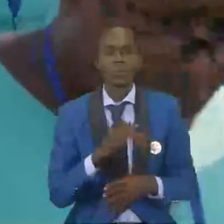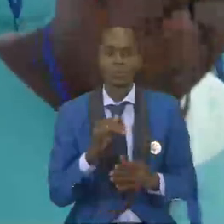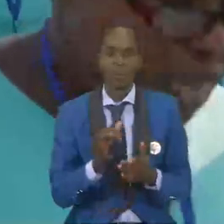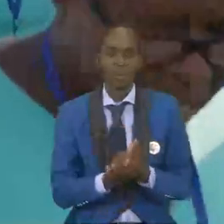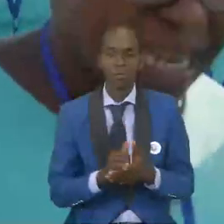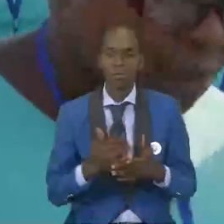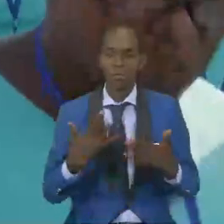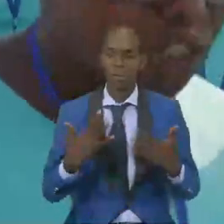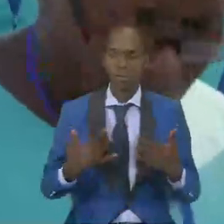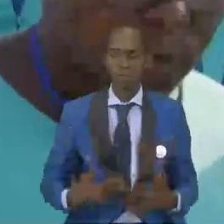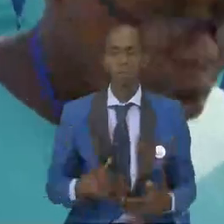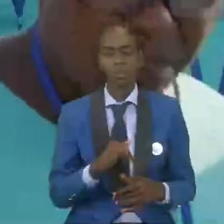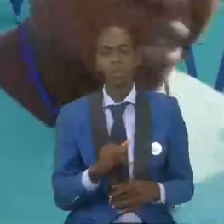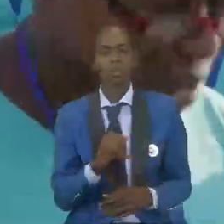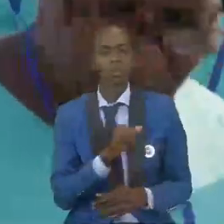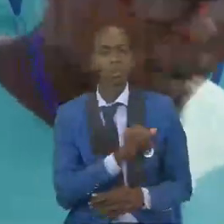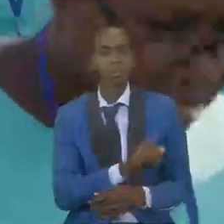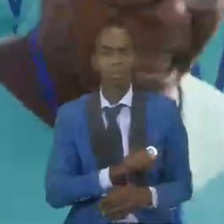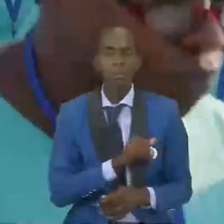une attitude de distraction,